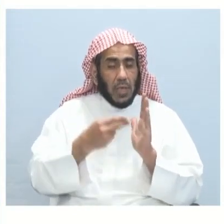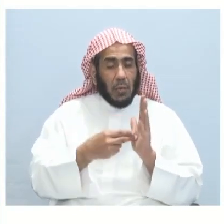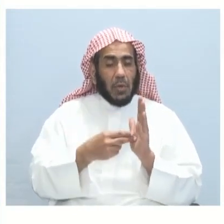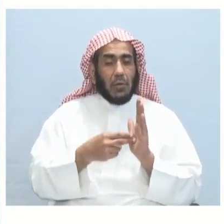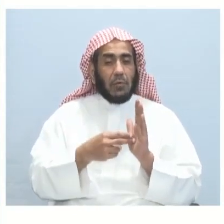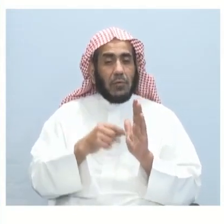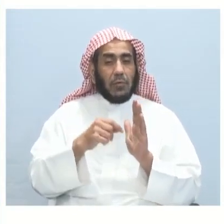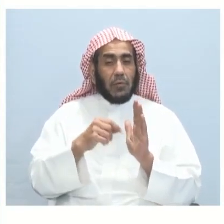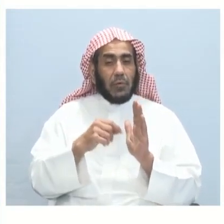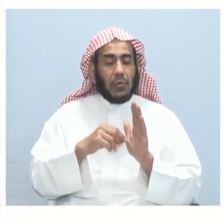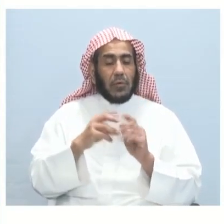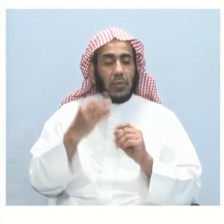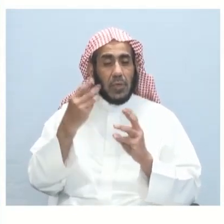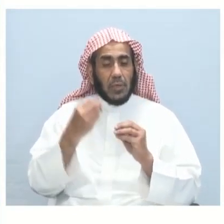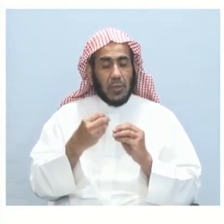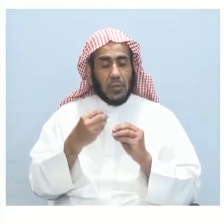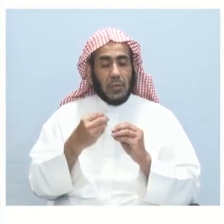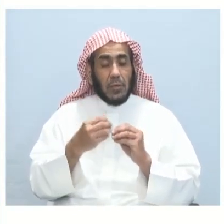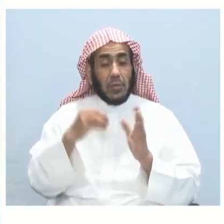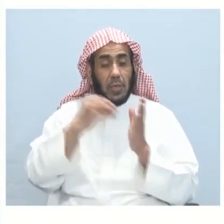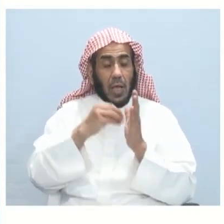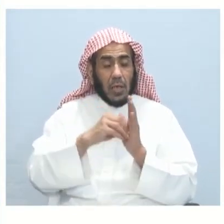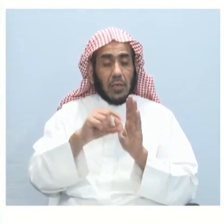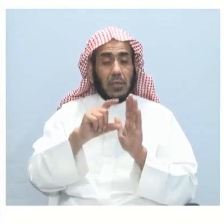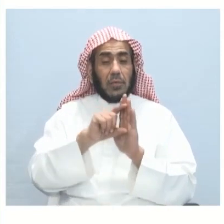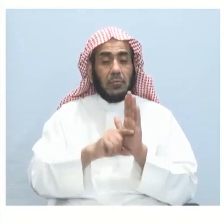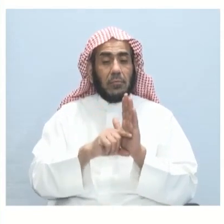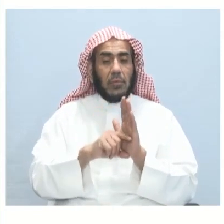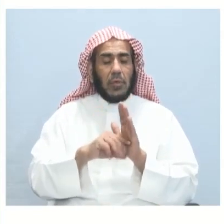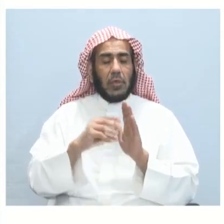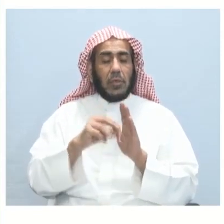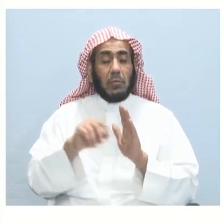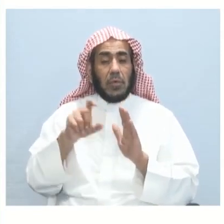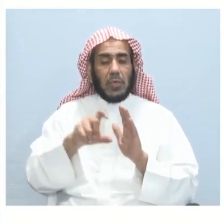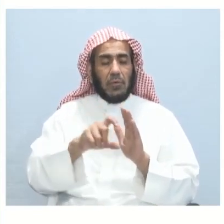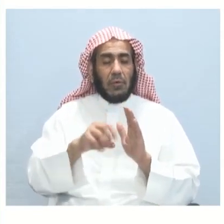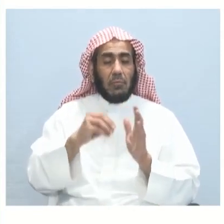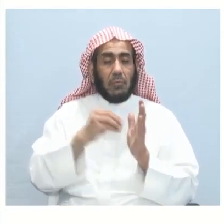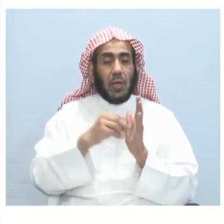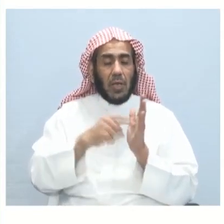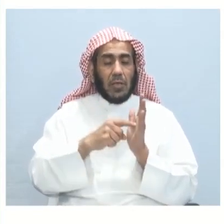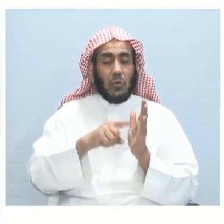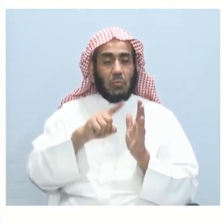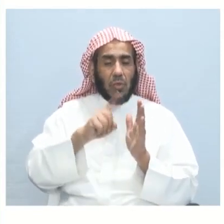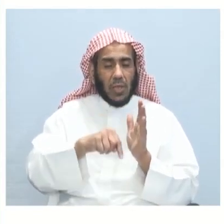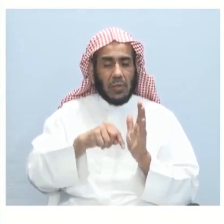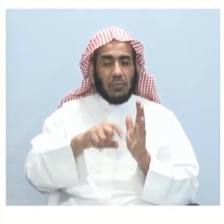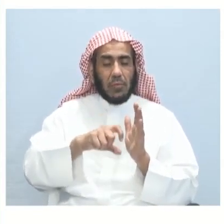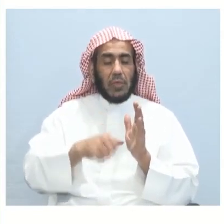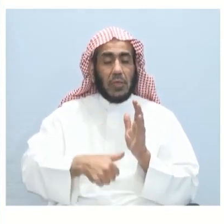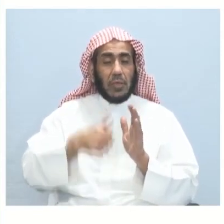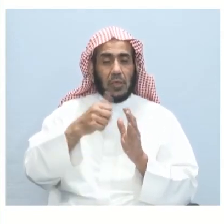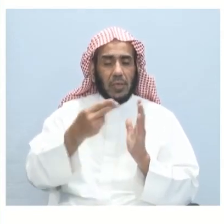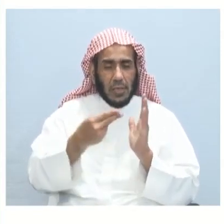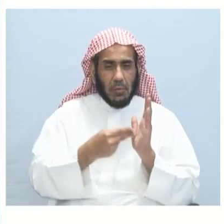احد التعدادات في داخل النص تمرين زر الفاره على النص وبالضغط تستطيع